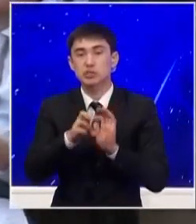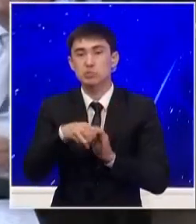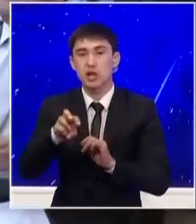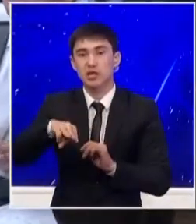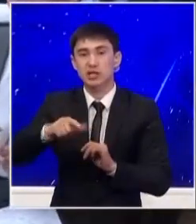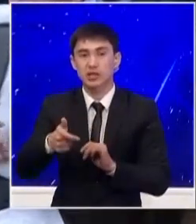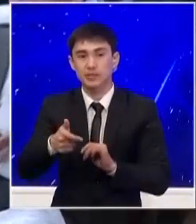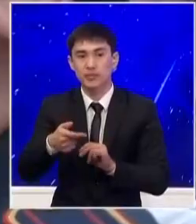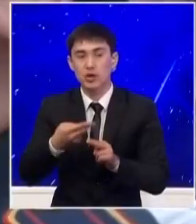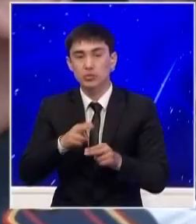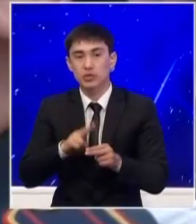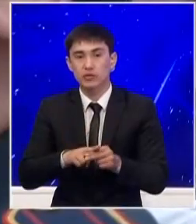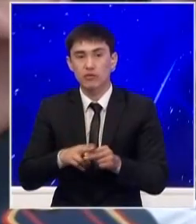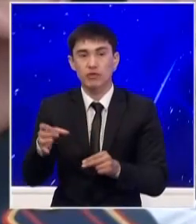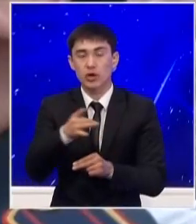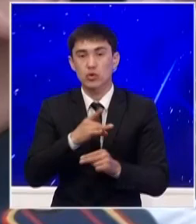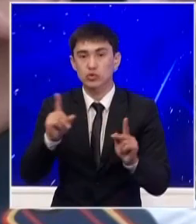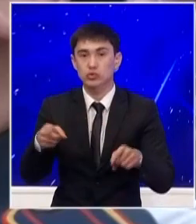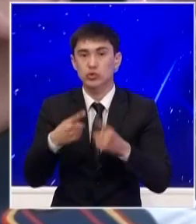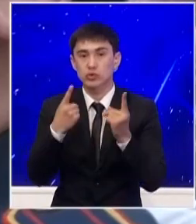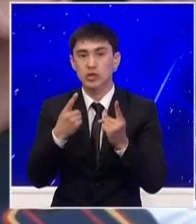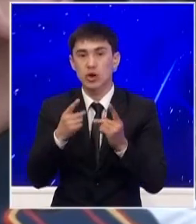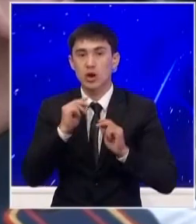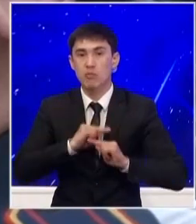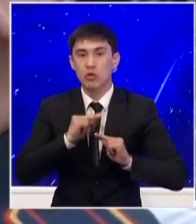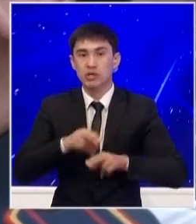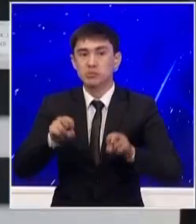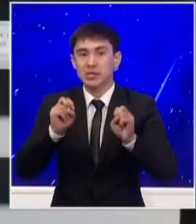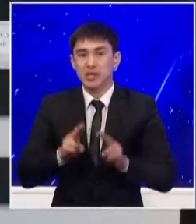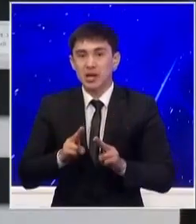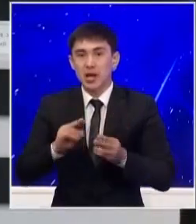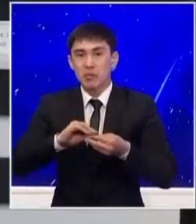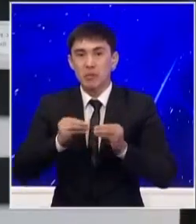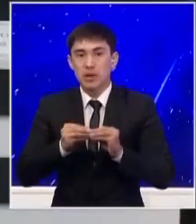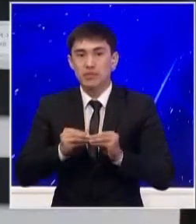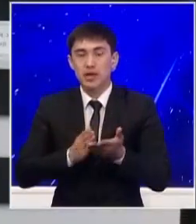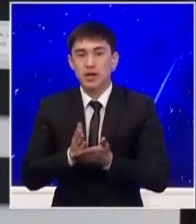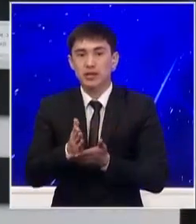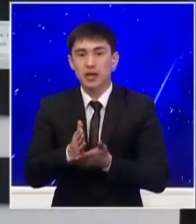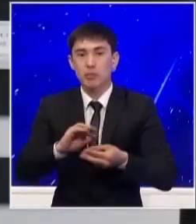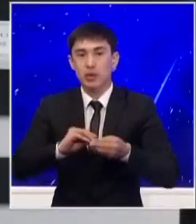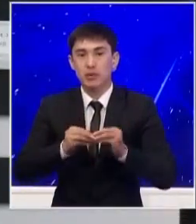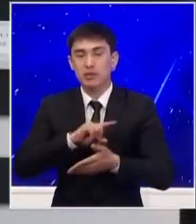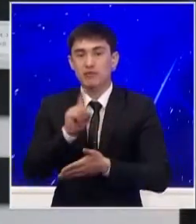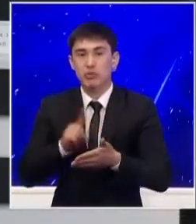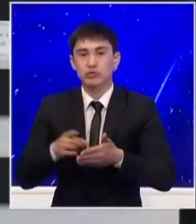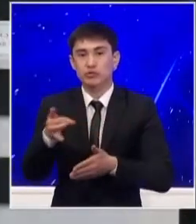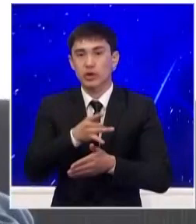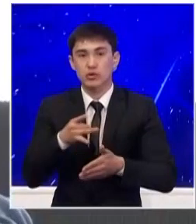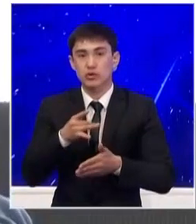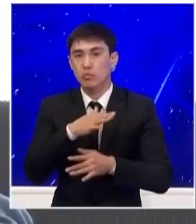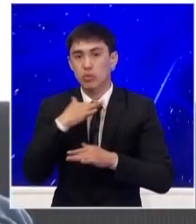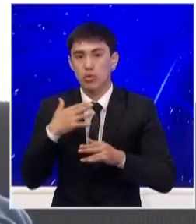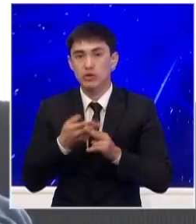миллиардов тенге. Кроме того, в районе создана и уже работает специальная проблемная карта. А проблемных вопросов в районе